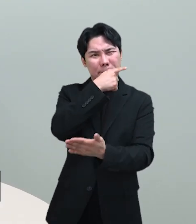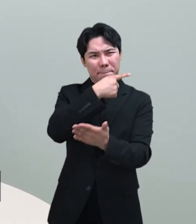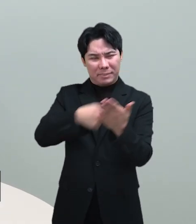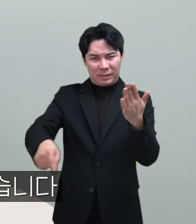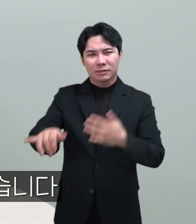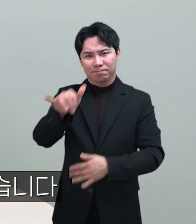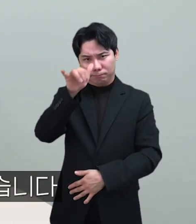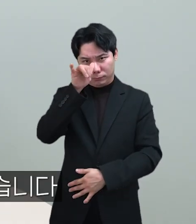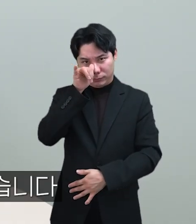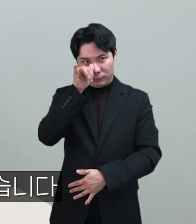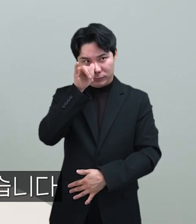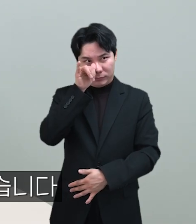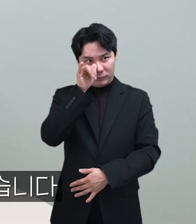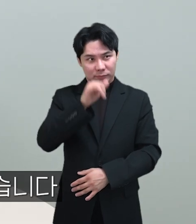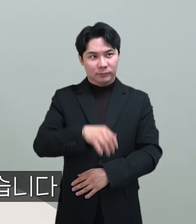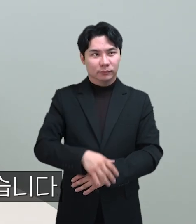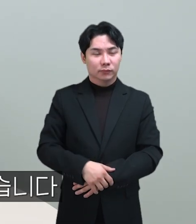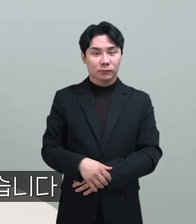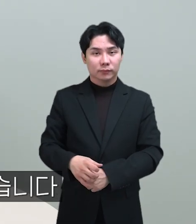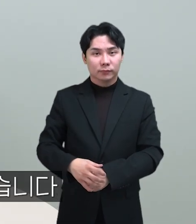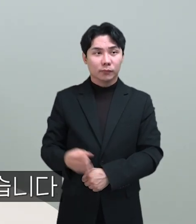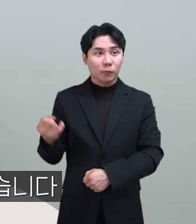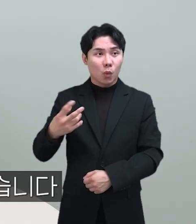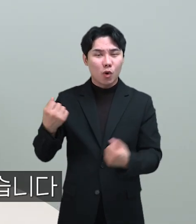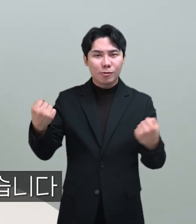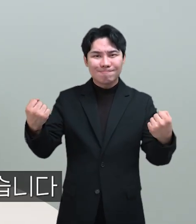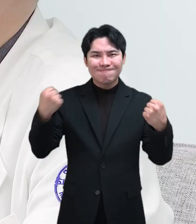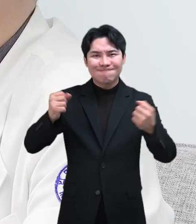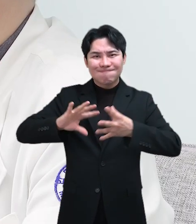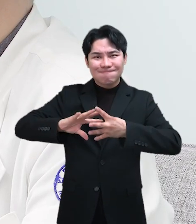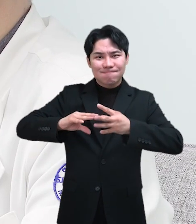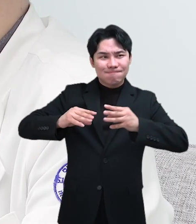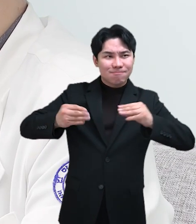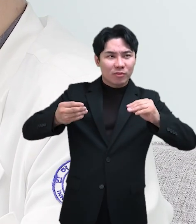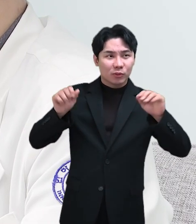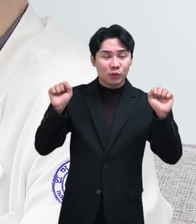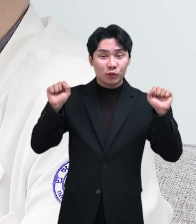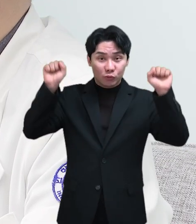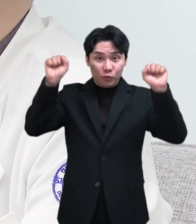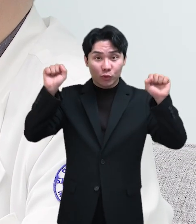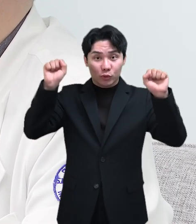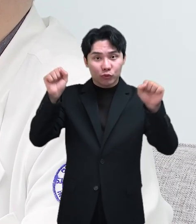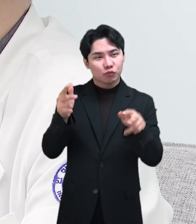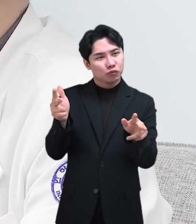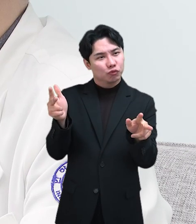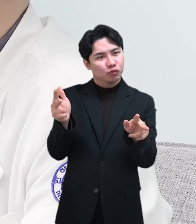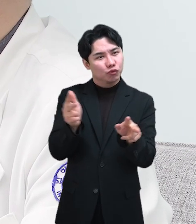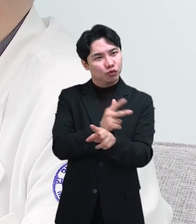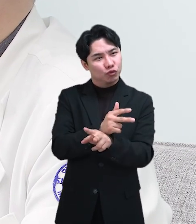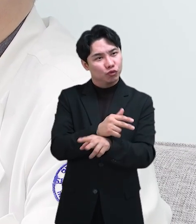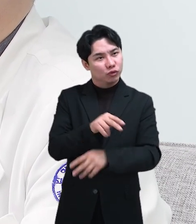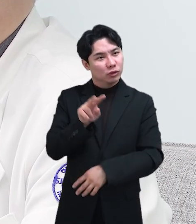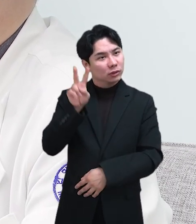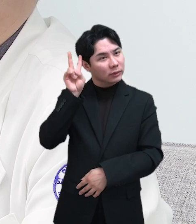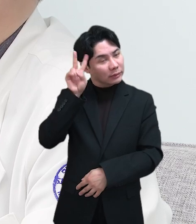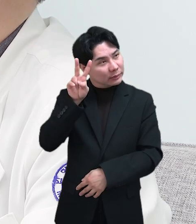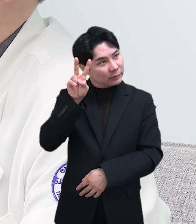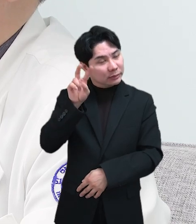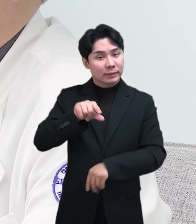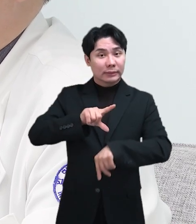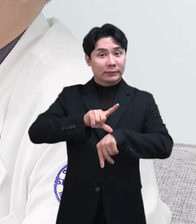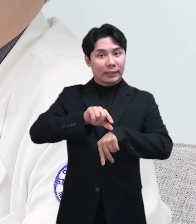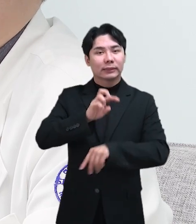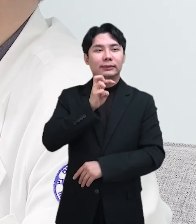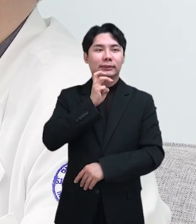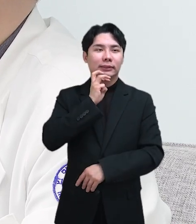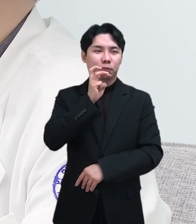만들고 골격을 마모시킨다 이렇게 보시는 것이 좋습니다. 근력 운동의 경우는 일주일에 30분씩 2번